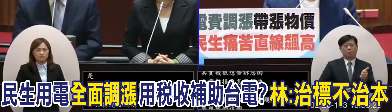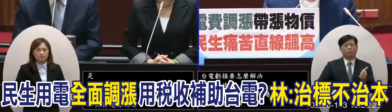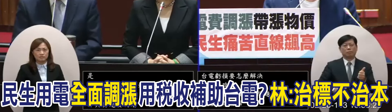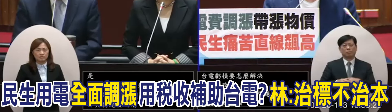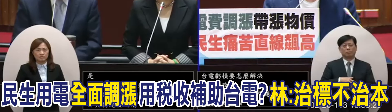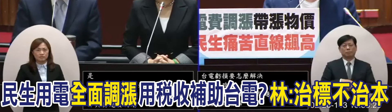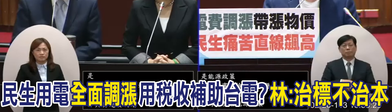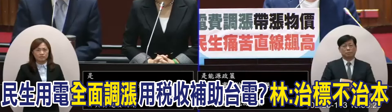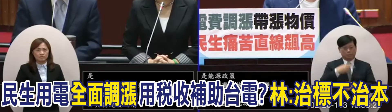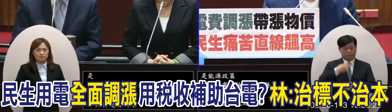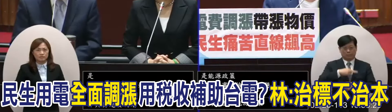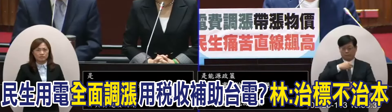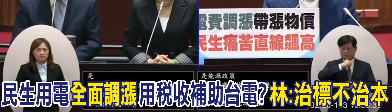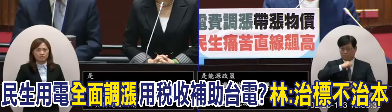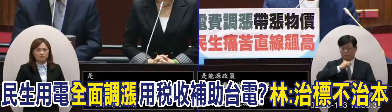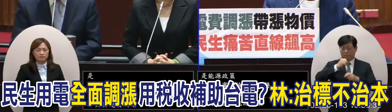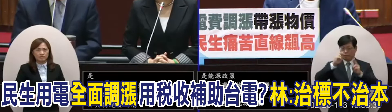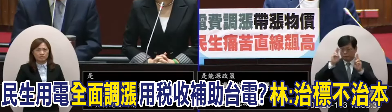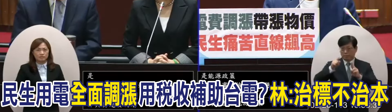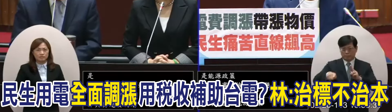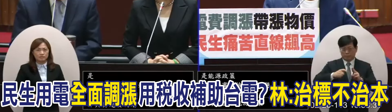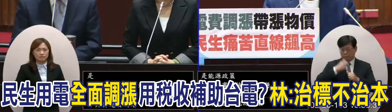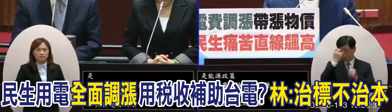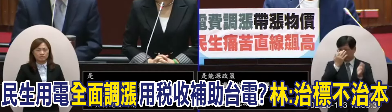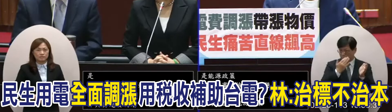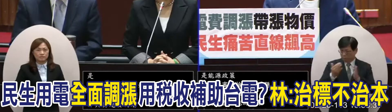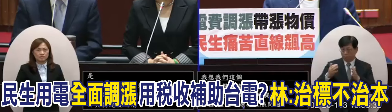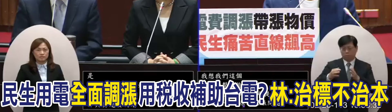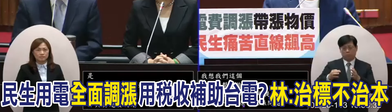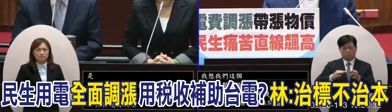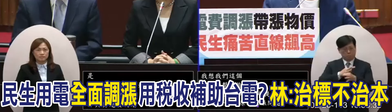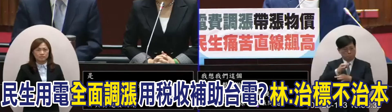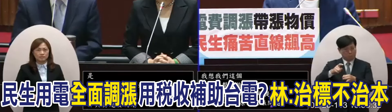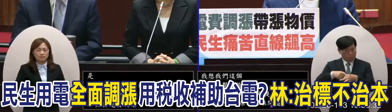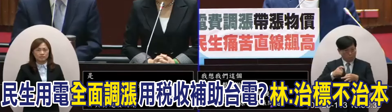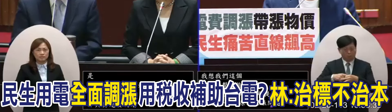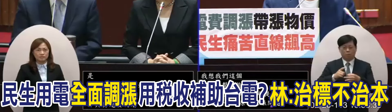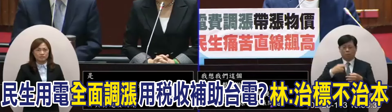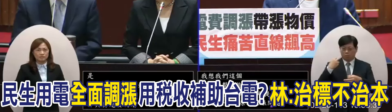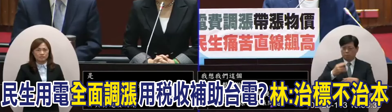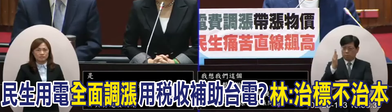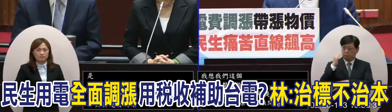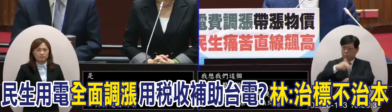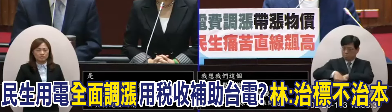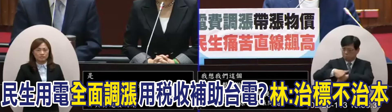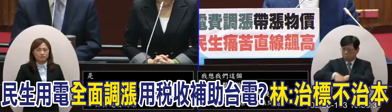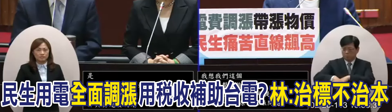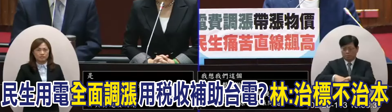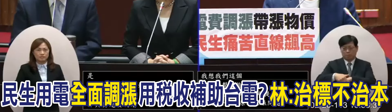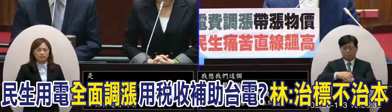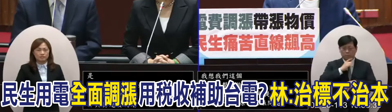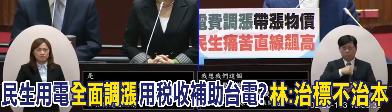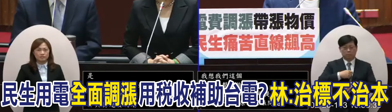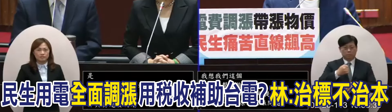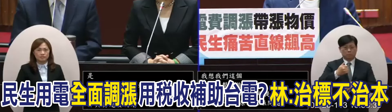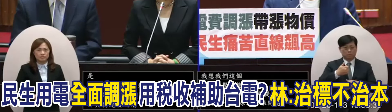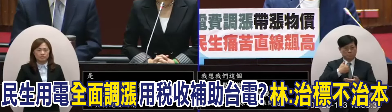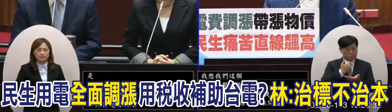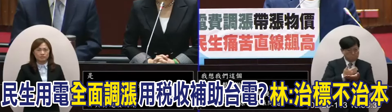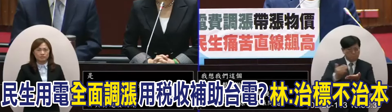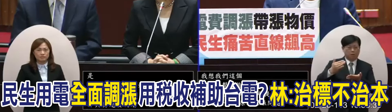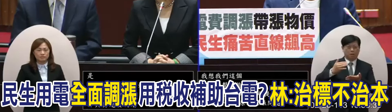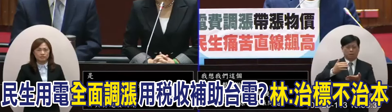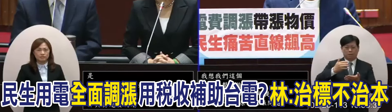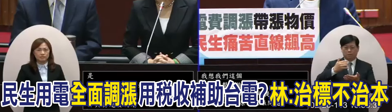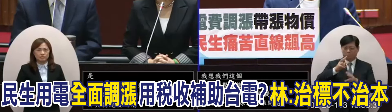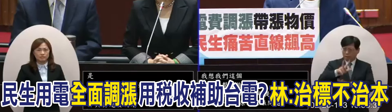哦，但台电它本身的经营管理以及我们这个政府的规划的彻底的解决方案是什